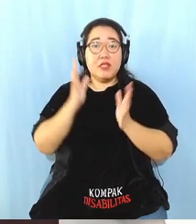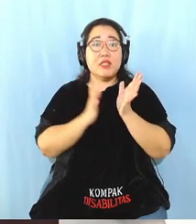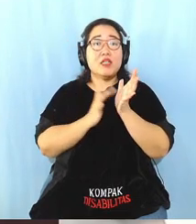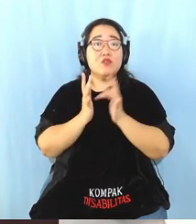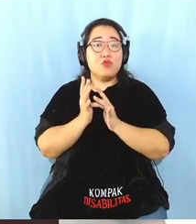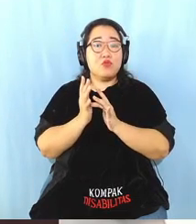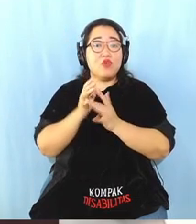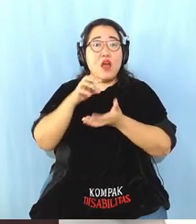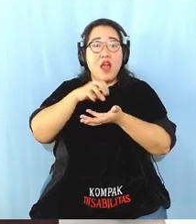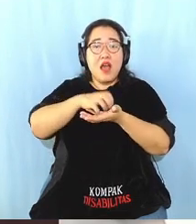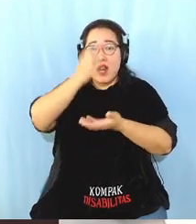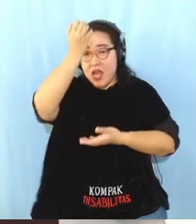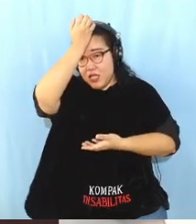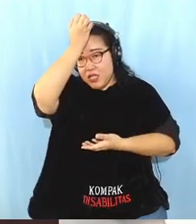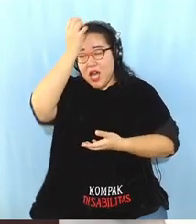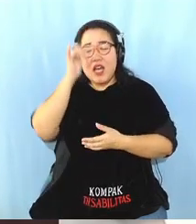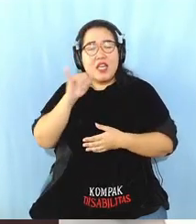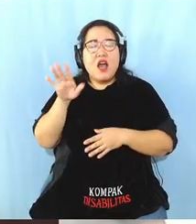yang lemah lembut.